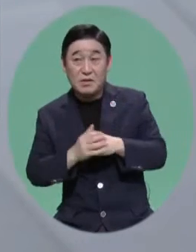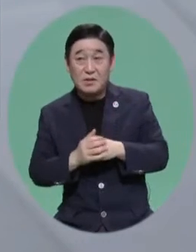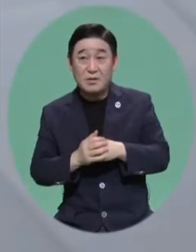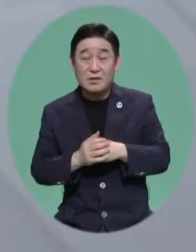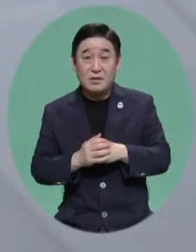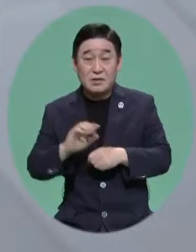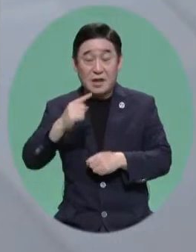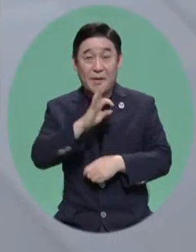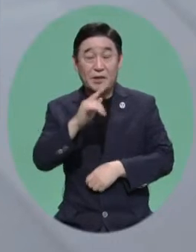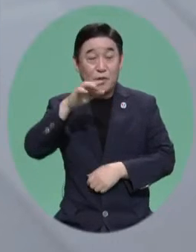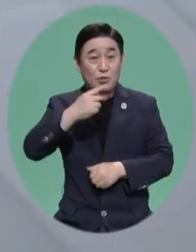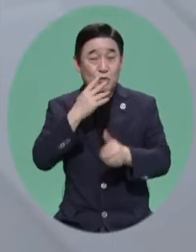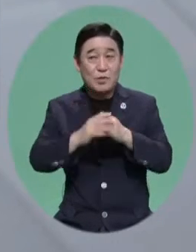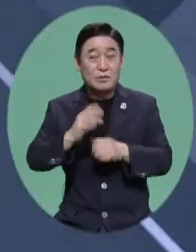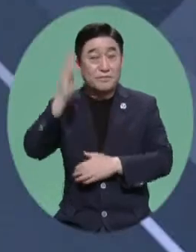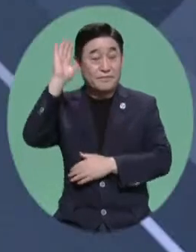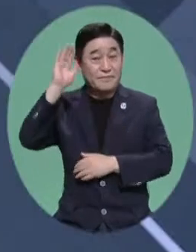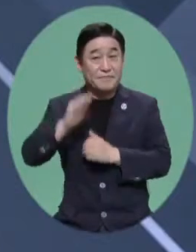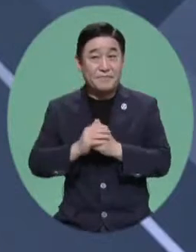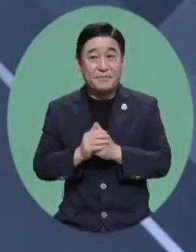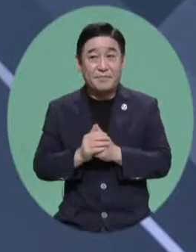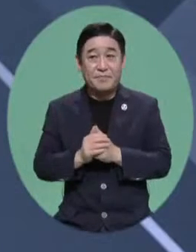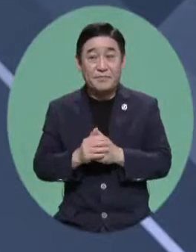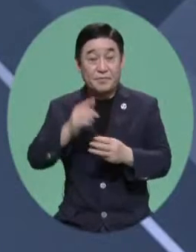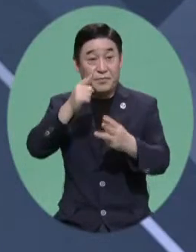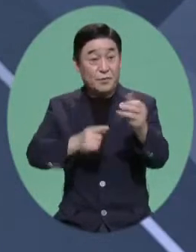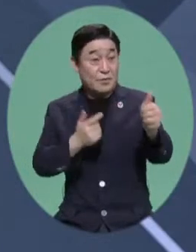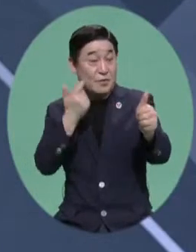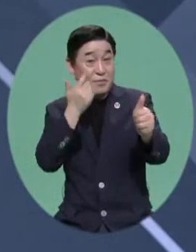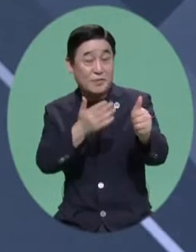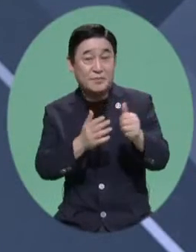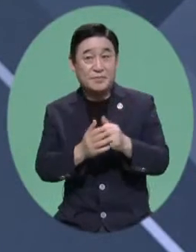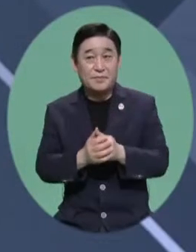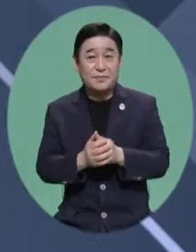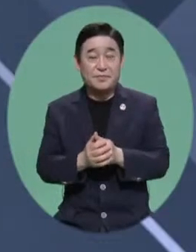안철수 고 바로 안고 신청하셨습니다 이유는 볼게 묻겠습니다